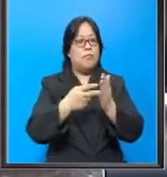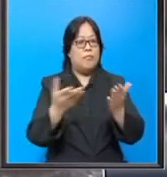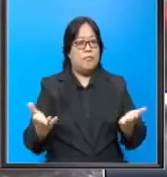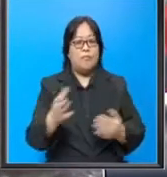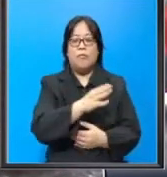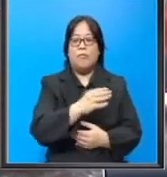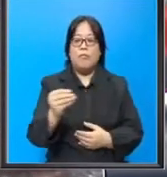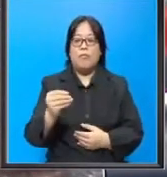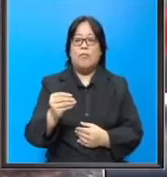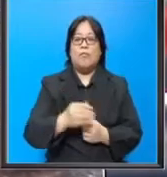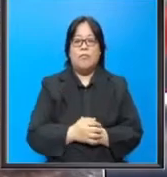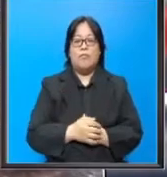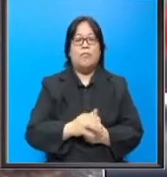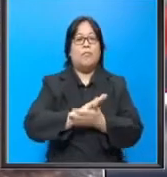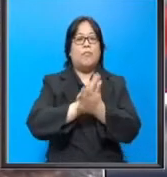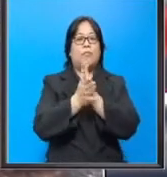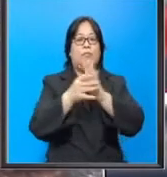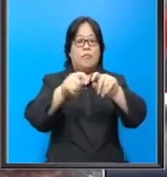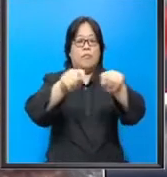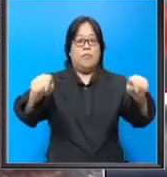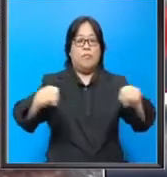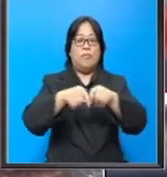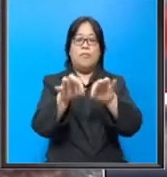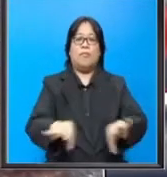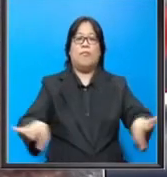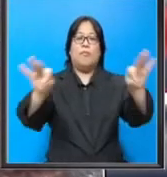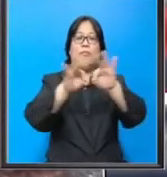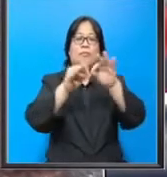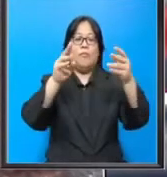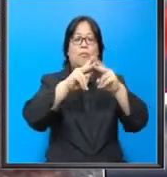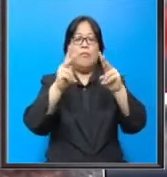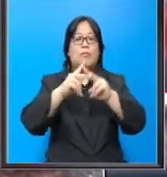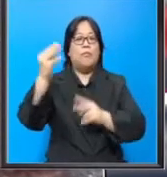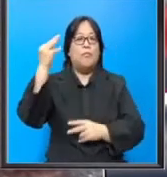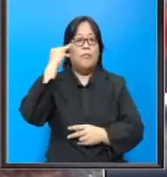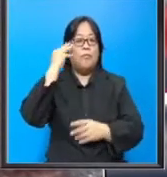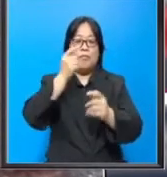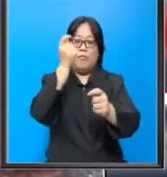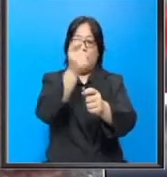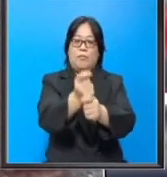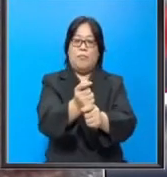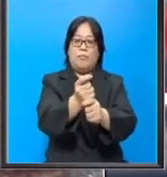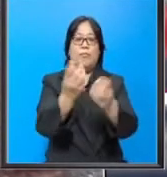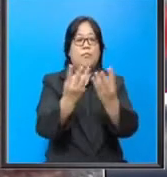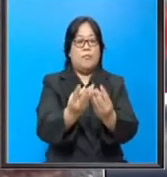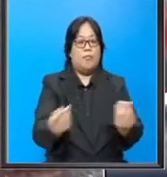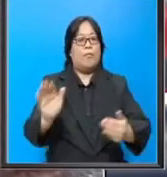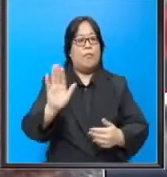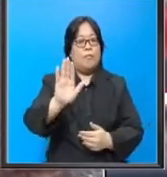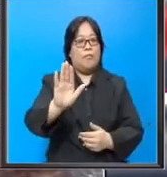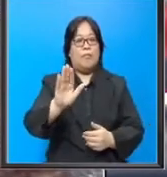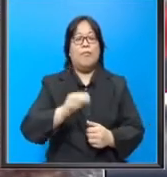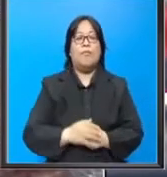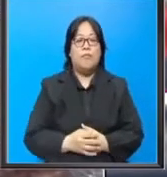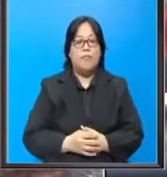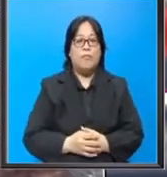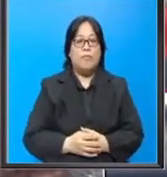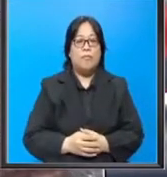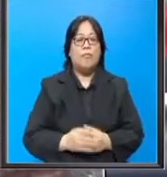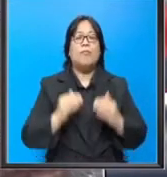dan menuju Mercu tanda masyarakat di perkampungan Melayu yang beredar Titi kekal dengan tanah mereka sendiri